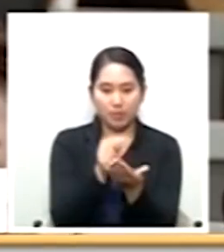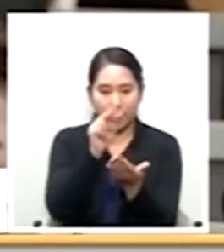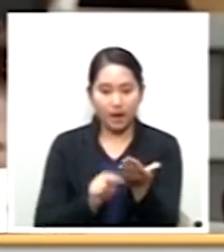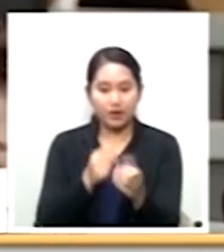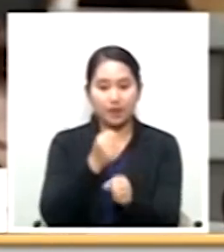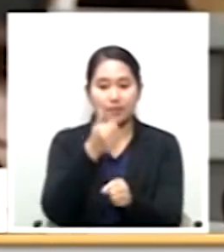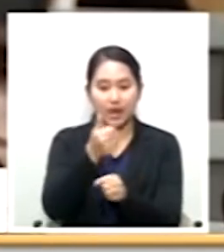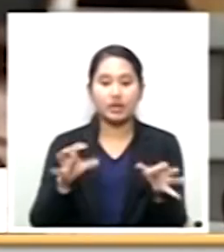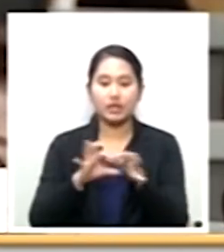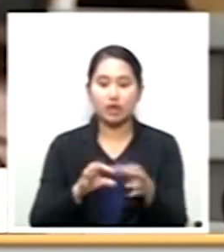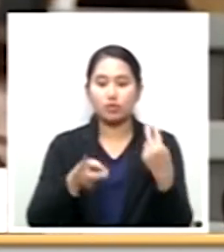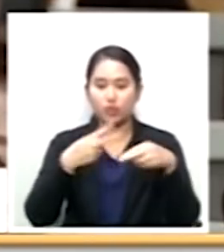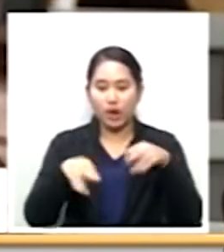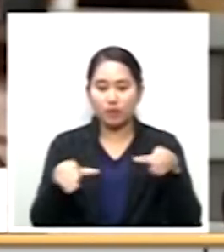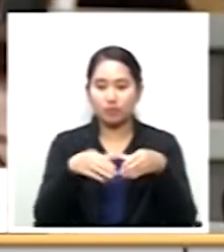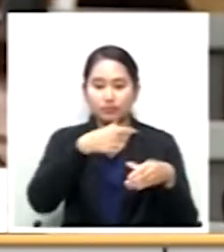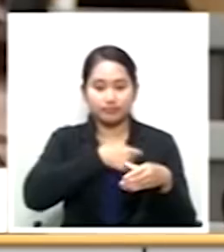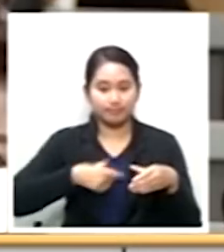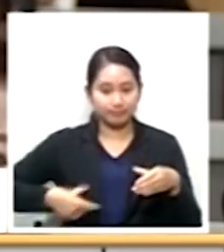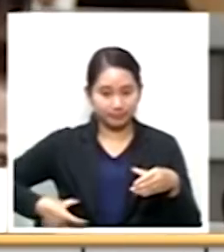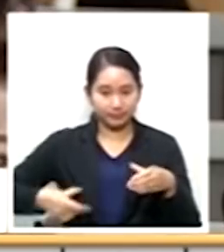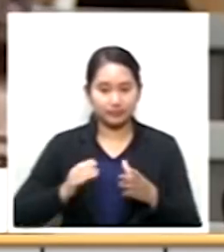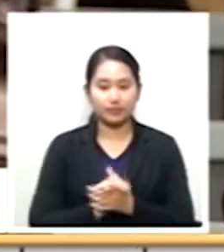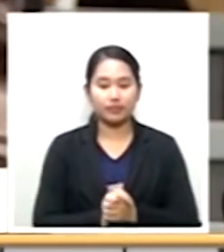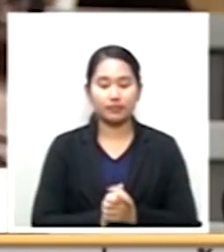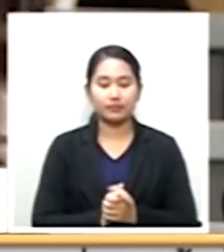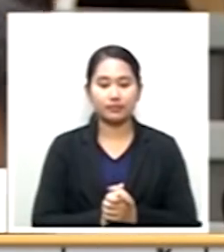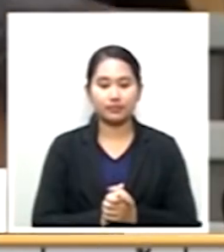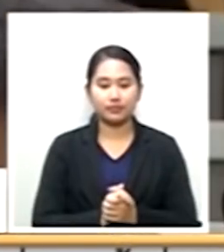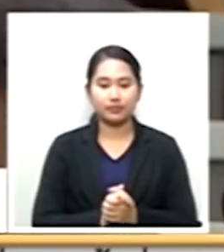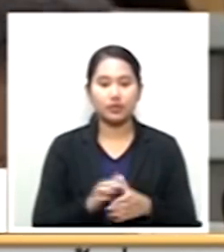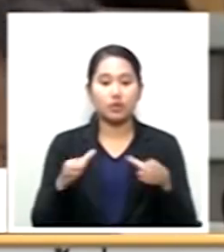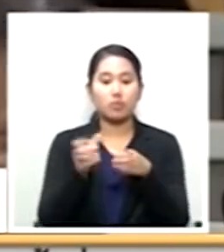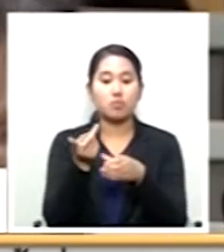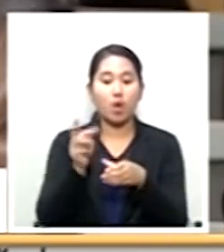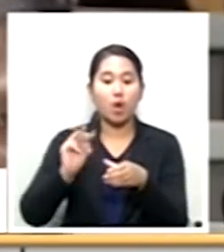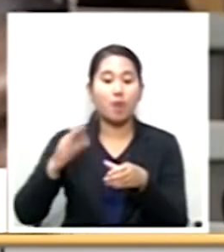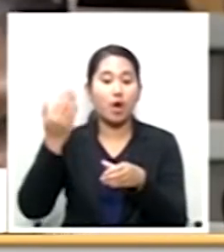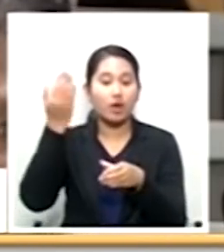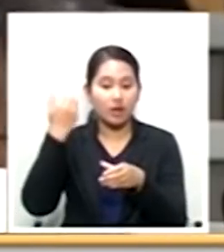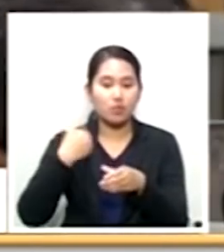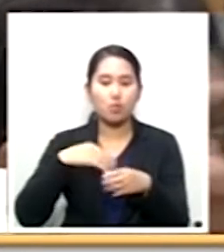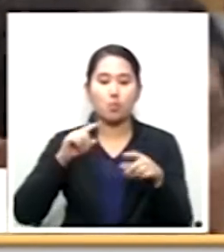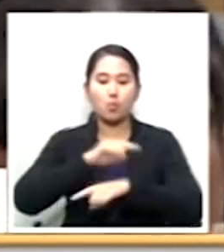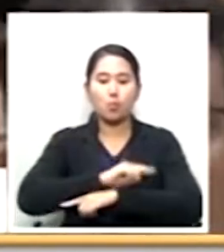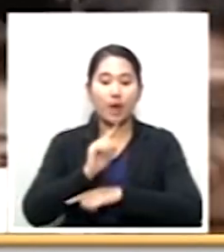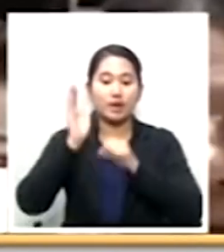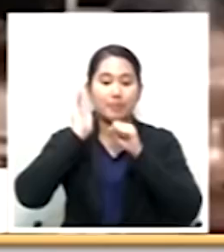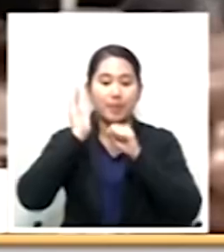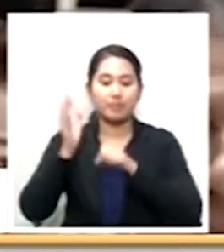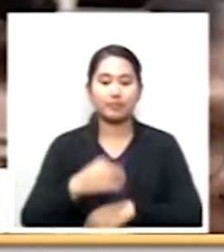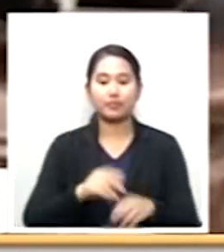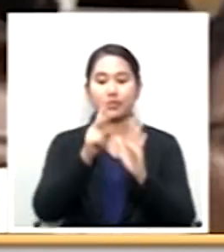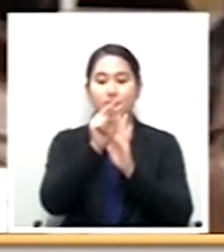พิทักษ์รักษาสถาบันพระมหากษัตริย์นอกจากนั้นเองคณะรัฐมนตรีของท่านเมื่อวันแถลงนโยบายของท่านข้อที่